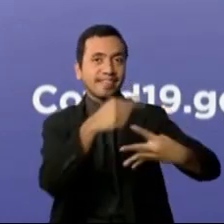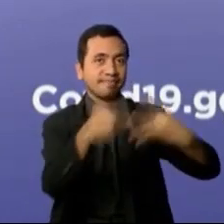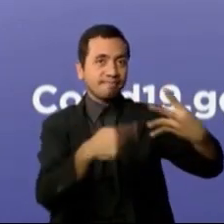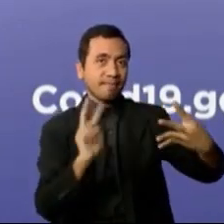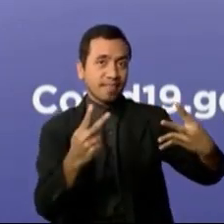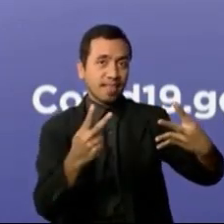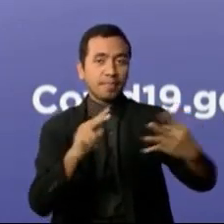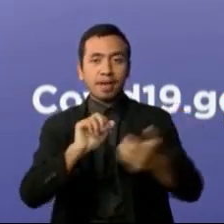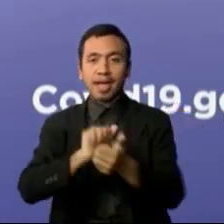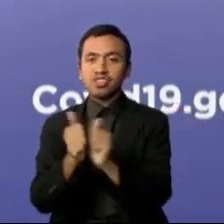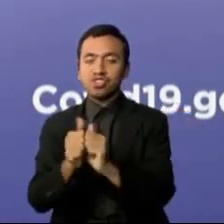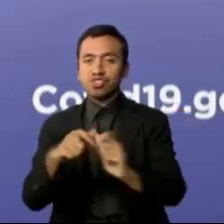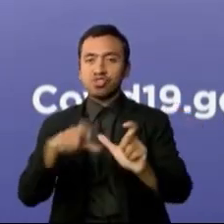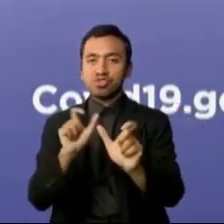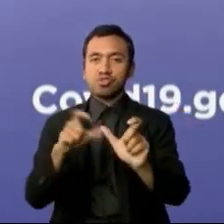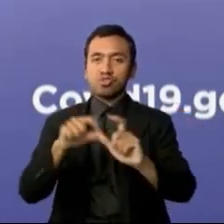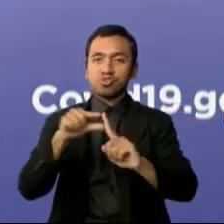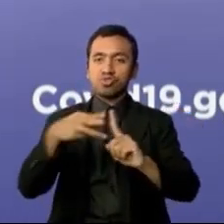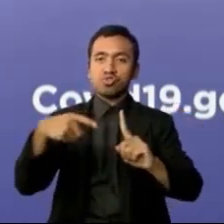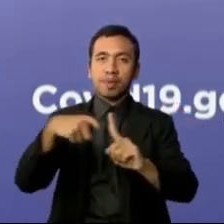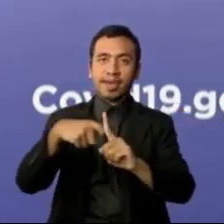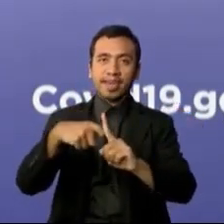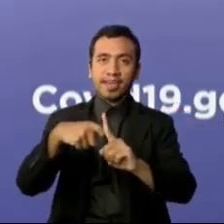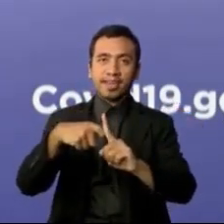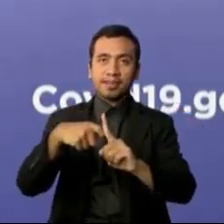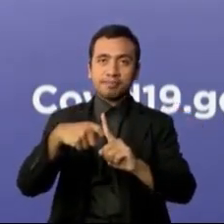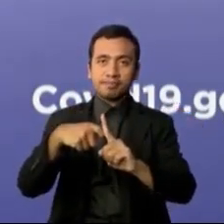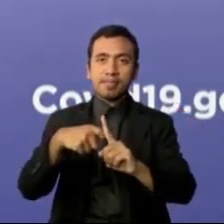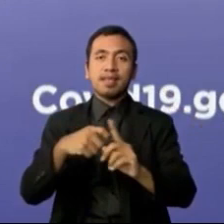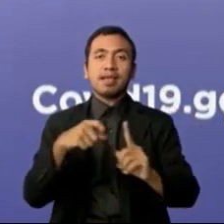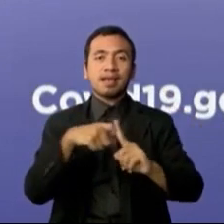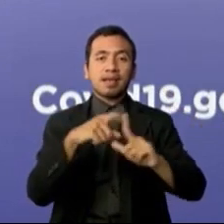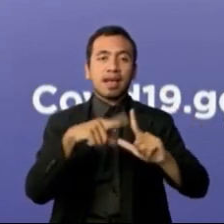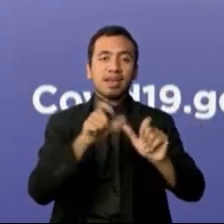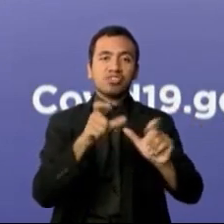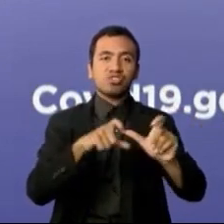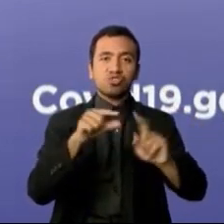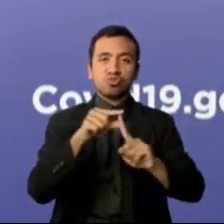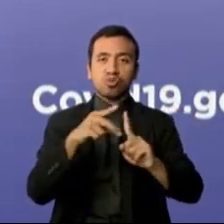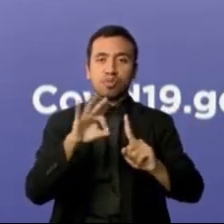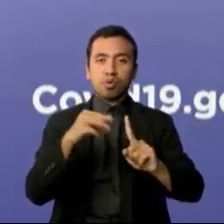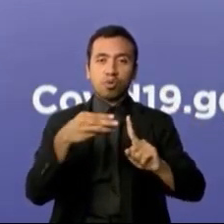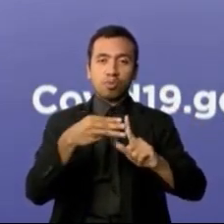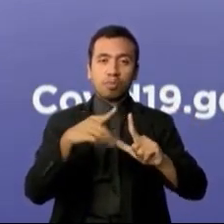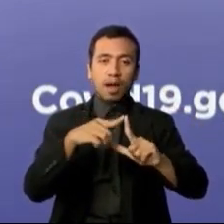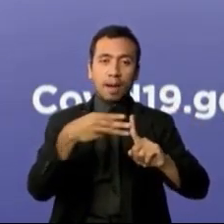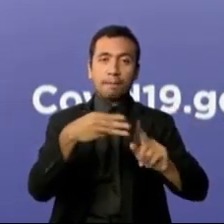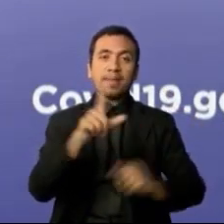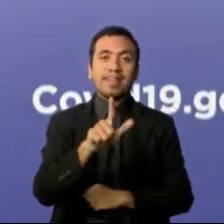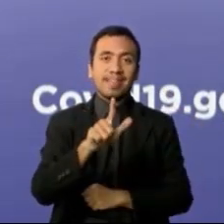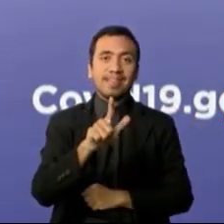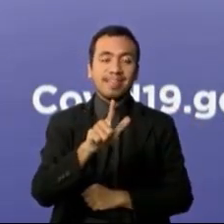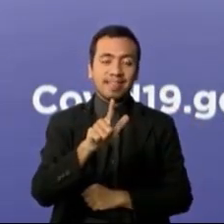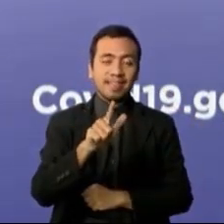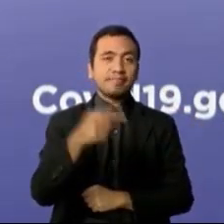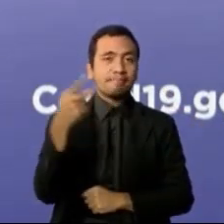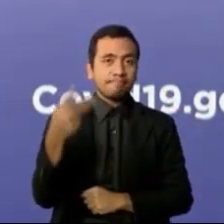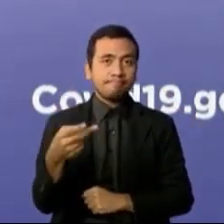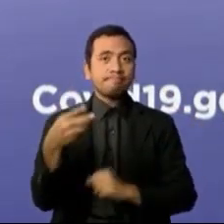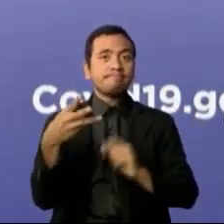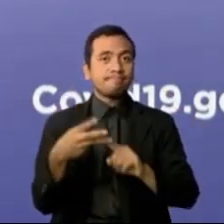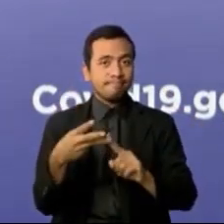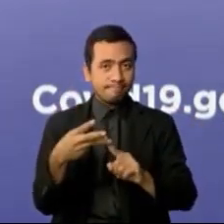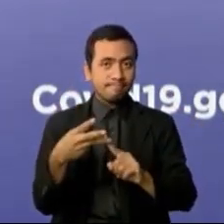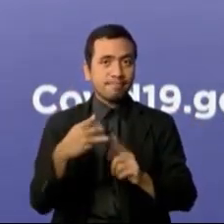menjadi kasus Suspect Kaskus kasus probable kemudian kita juga akan